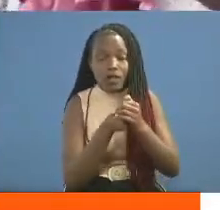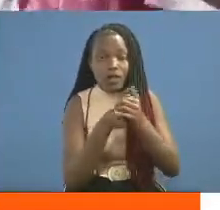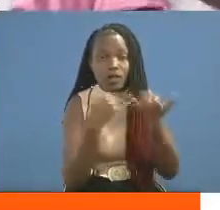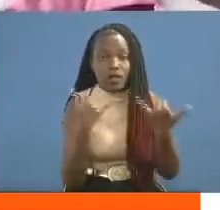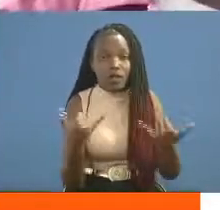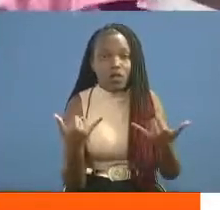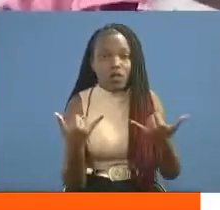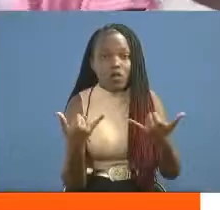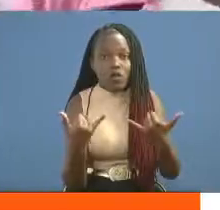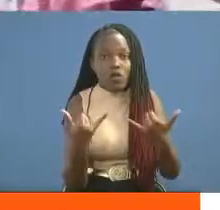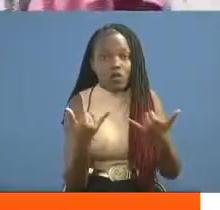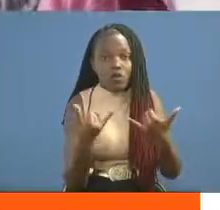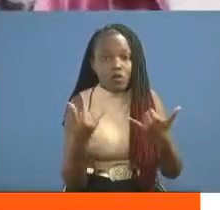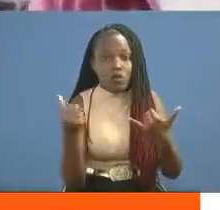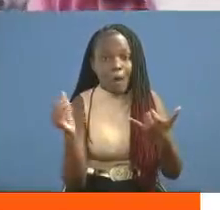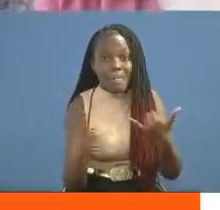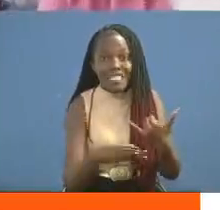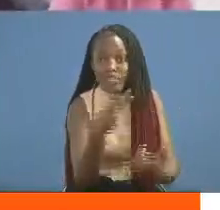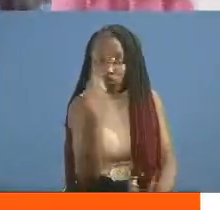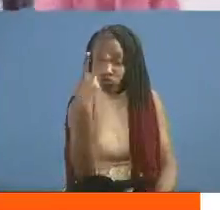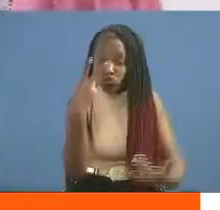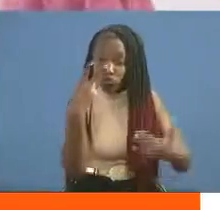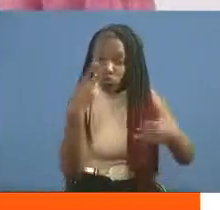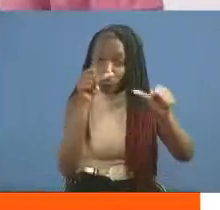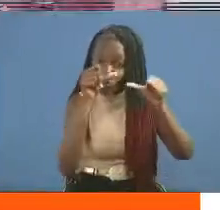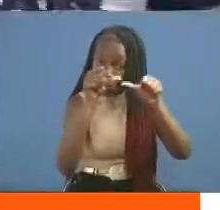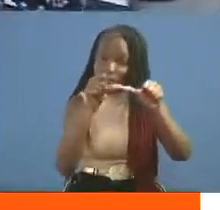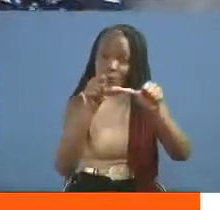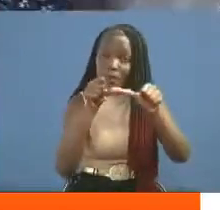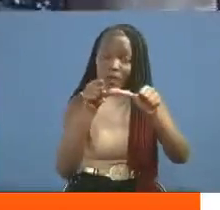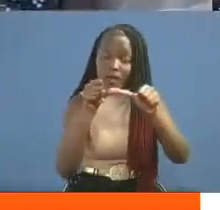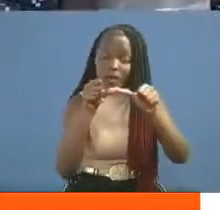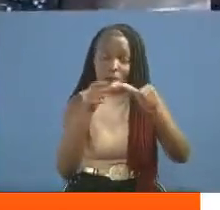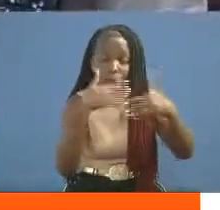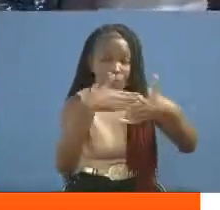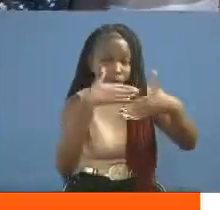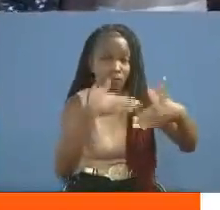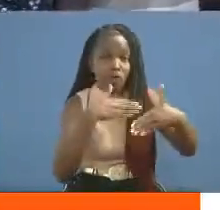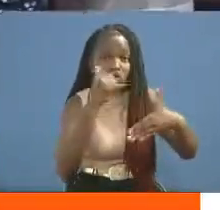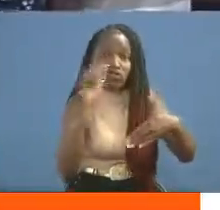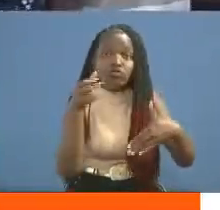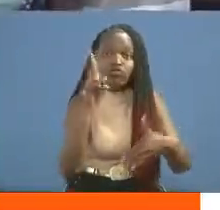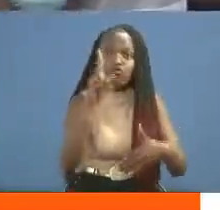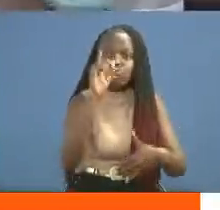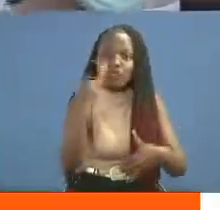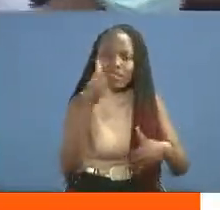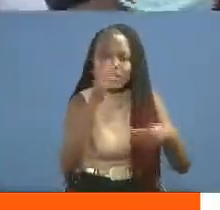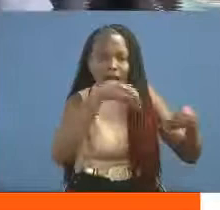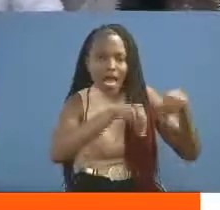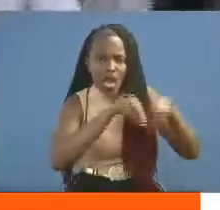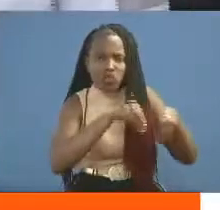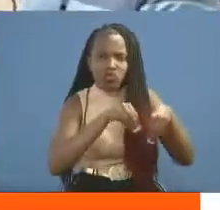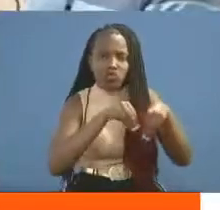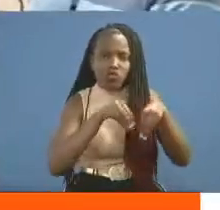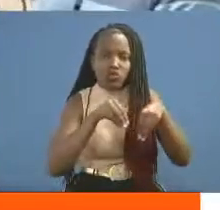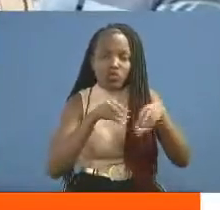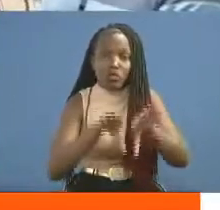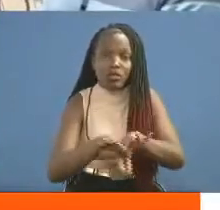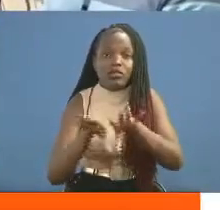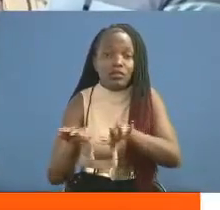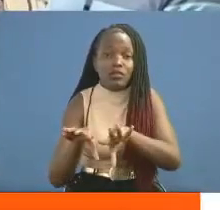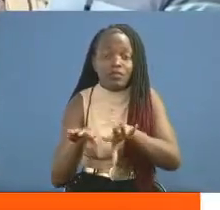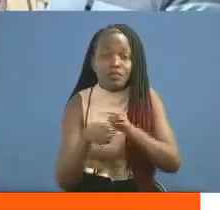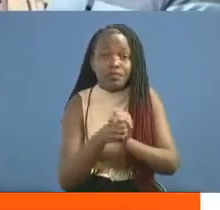Zikiwa zimesalia takriban miezi miwili kabla ya uchaguzi mdogo wa eneo bunge la Juja ulioratibiwa kufanyika tarehe